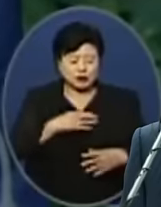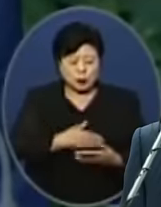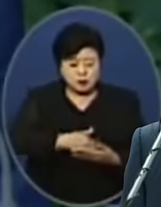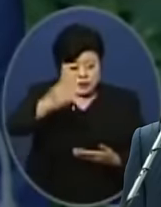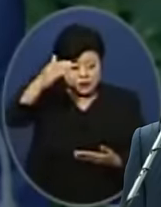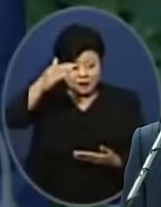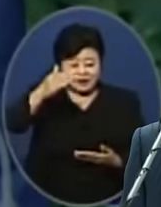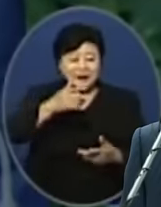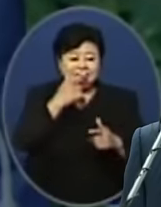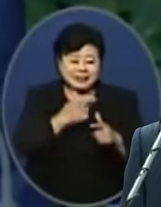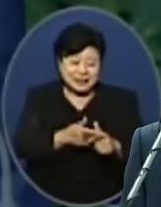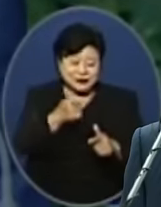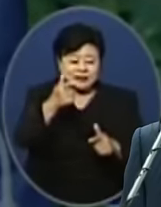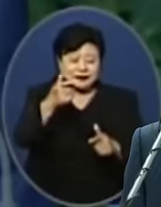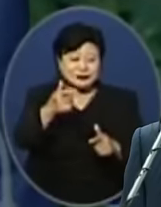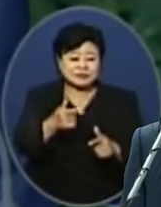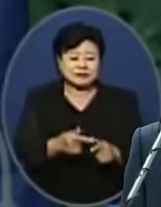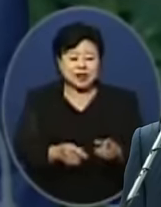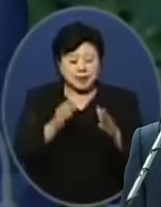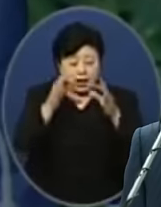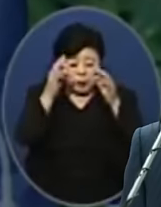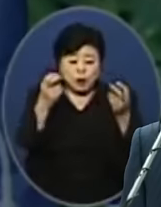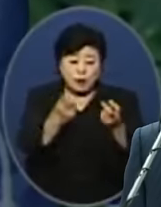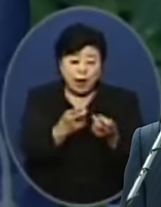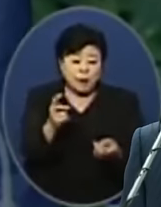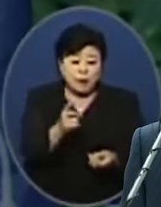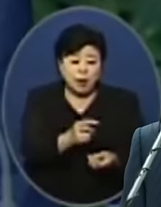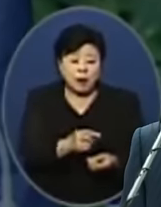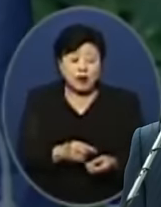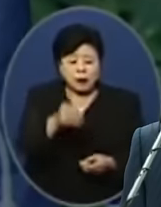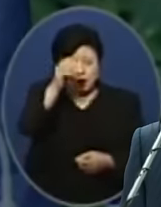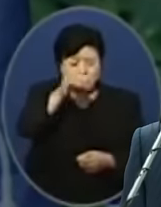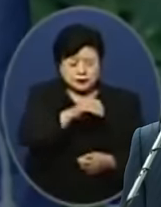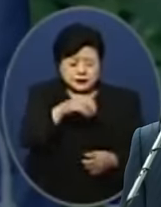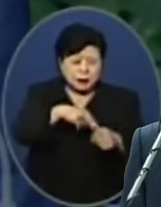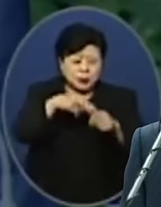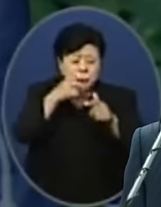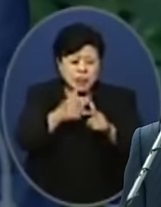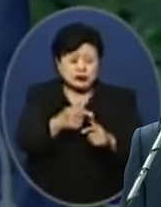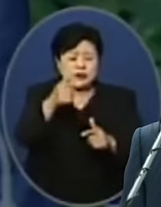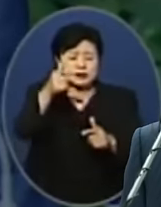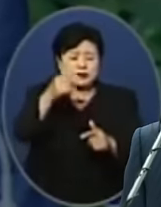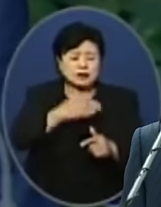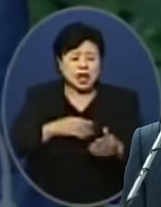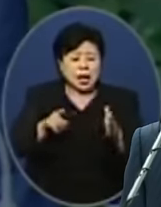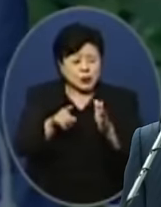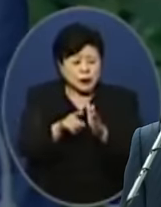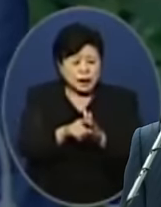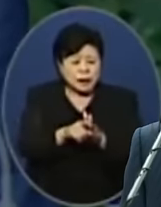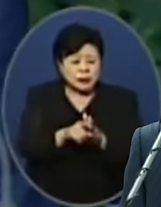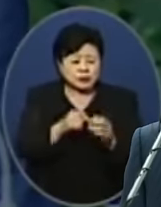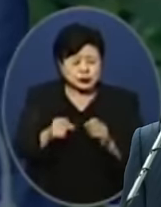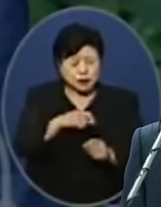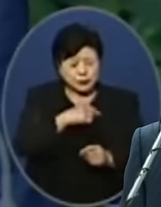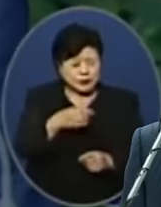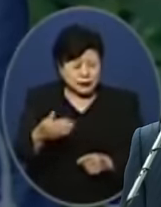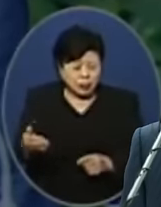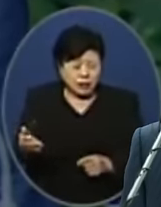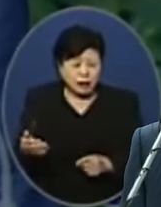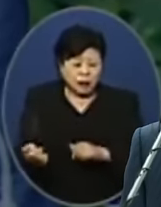정복해버리는 것입니다. 예수님을 어떻게 바라보는 것입니까? 십자가에 못 박으신 예수님이 날 위해서 몸치고 피를